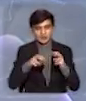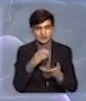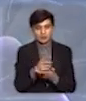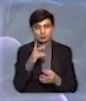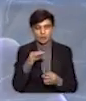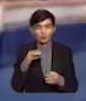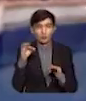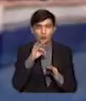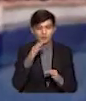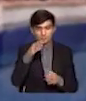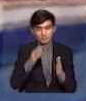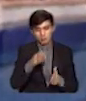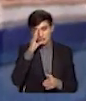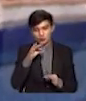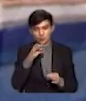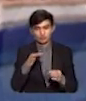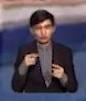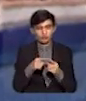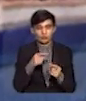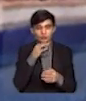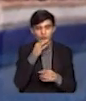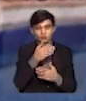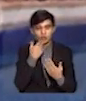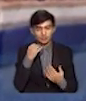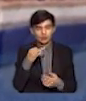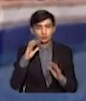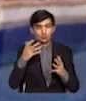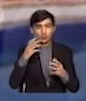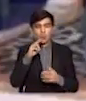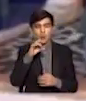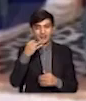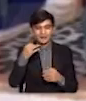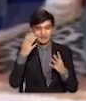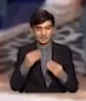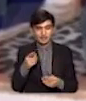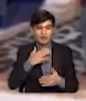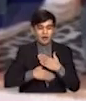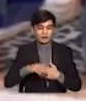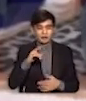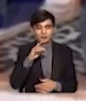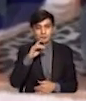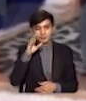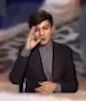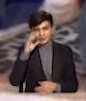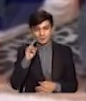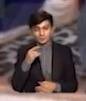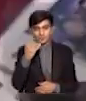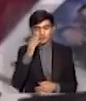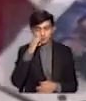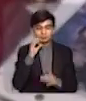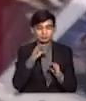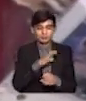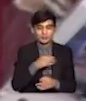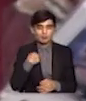жоқ. Мырзахан Масановтың айтуынша, Қордайда қайғылы оқиға болған күні қуанышы қойнына сыймаған баласы ағаларына барып білем депті. Дәл